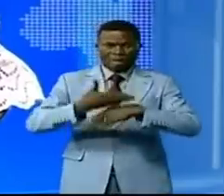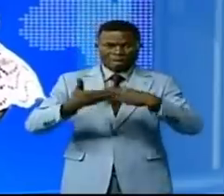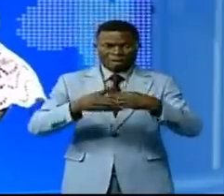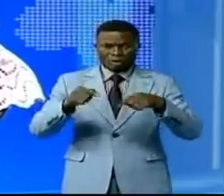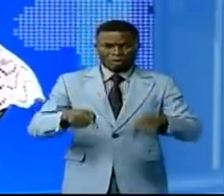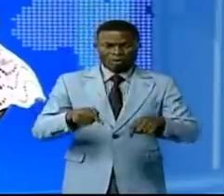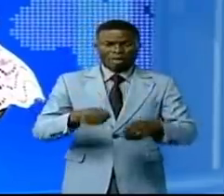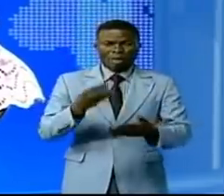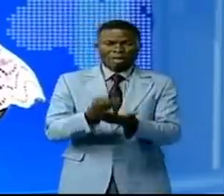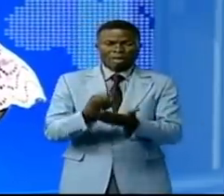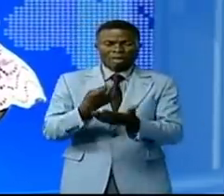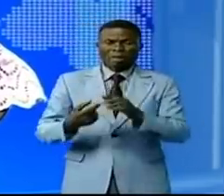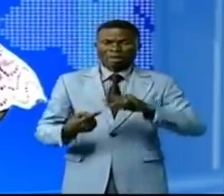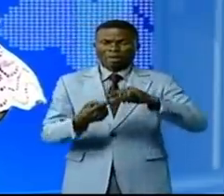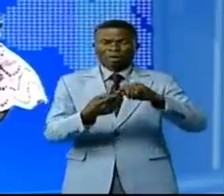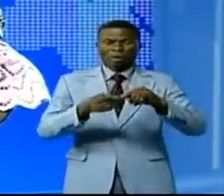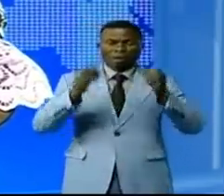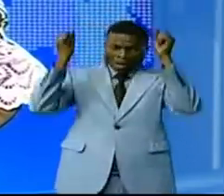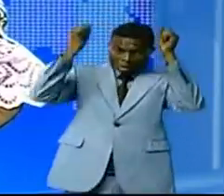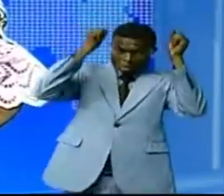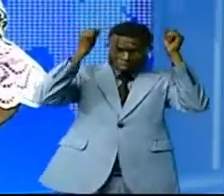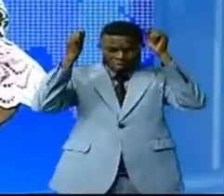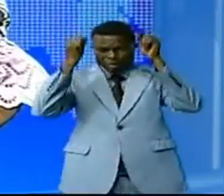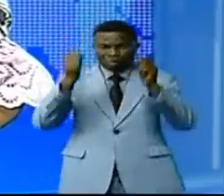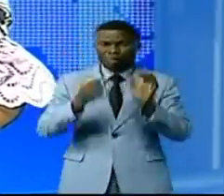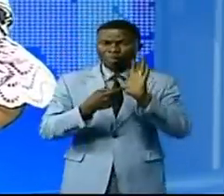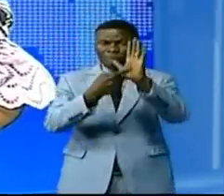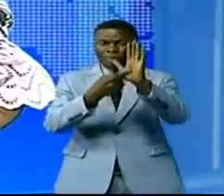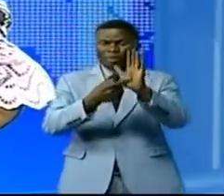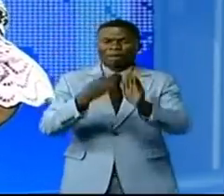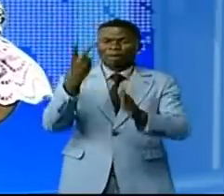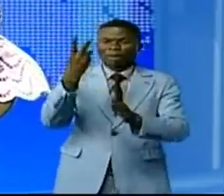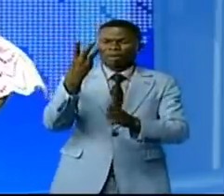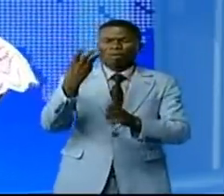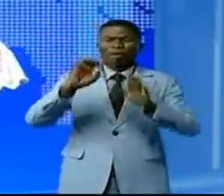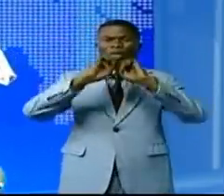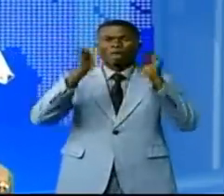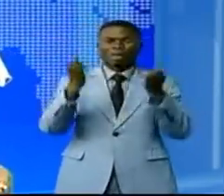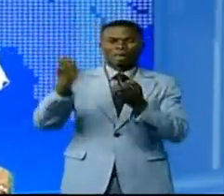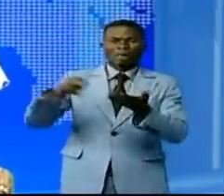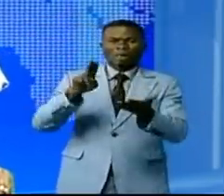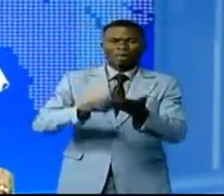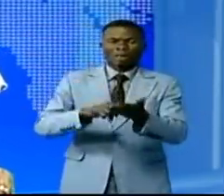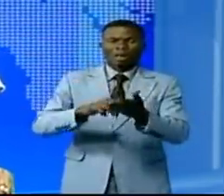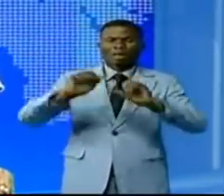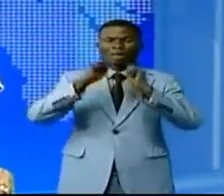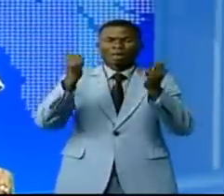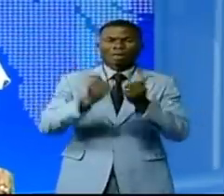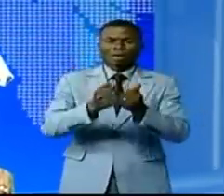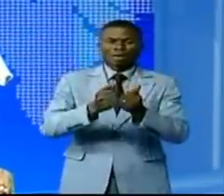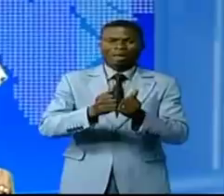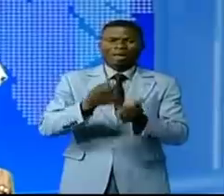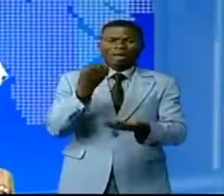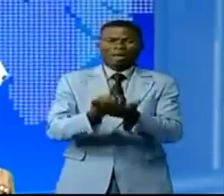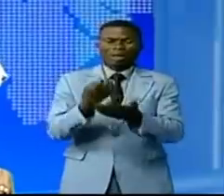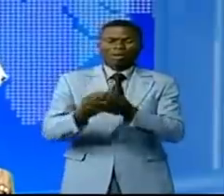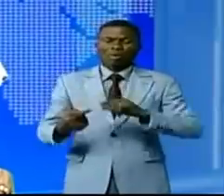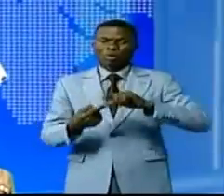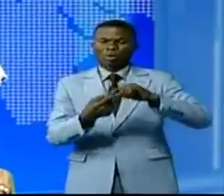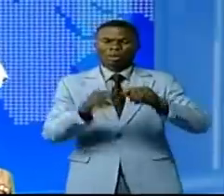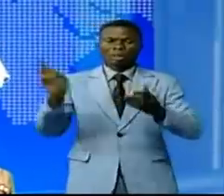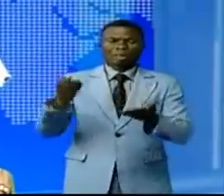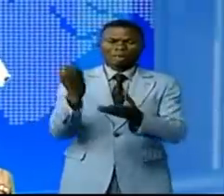zone économique spéciale de Maluku. Les représentants de ces trois entreprises ont signé aujourd'hui avec l'Agence des zones économiques spéciales le